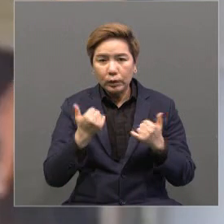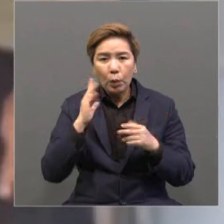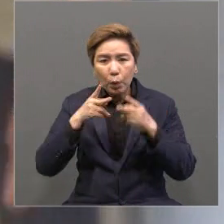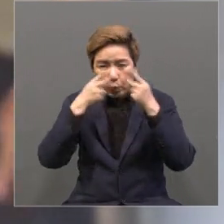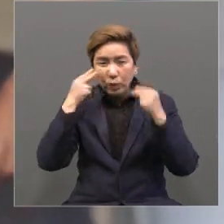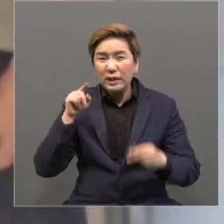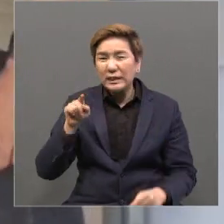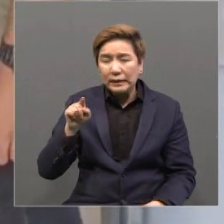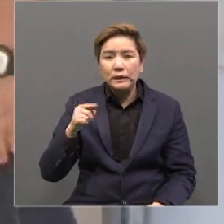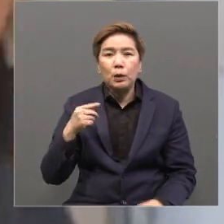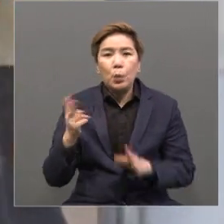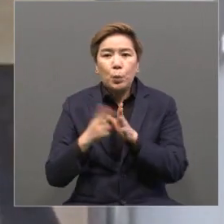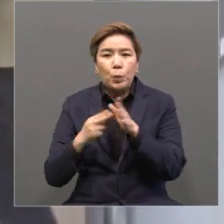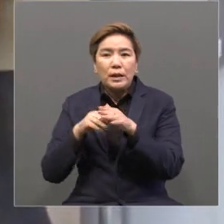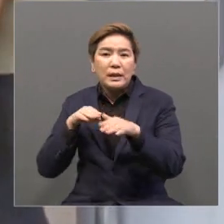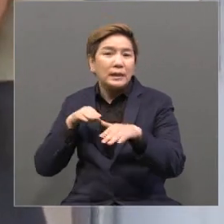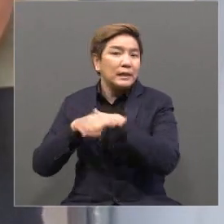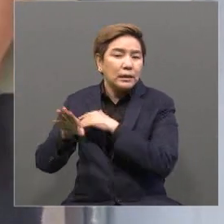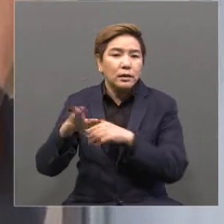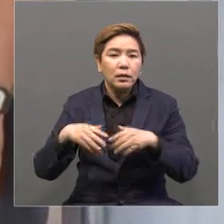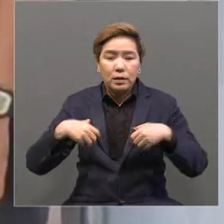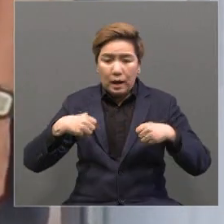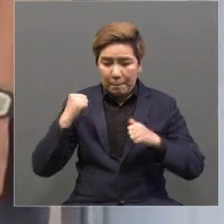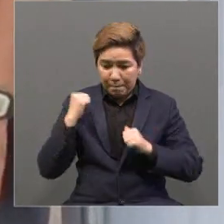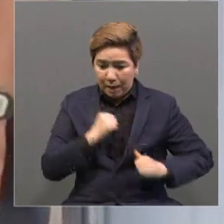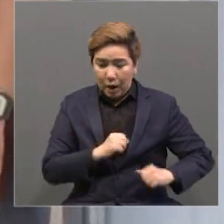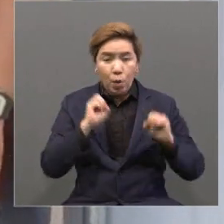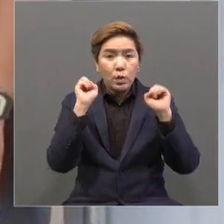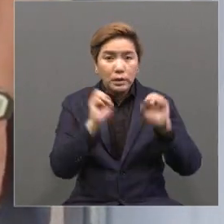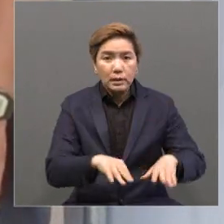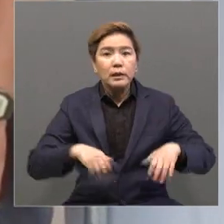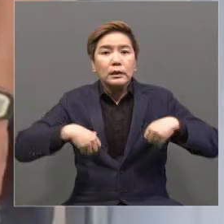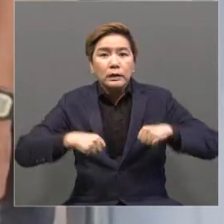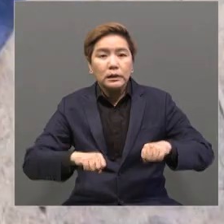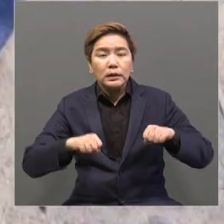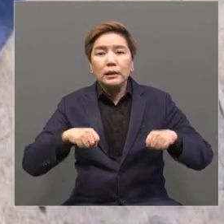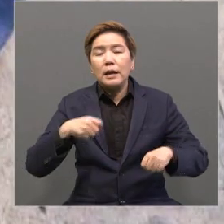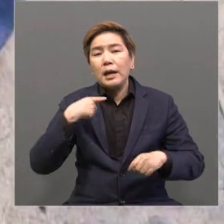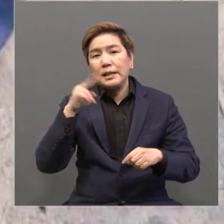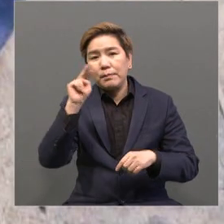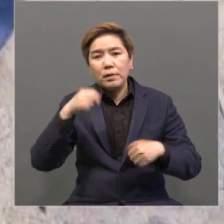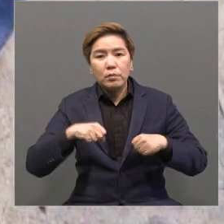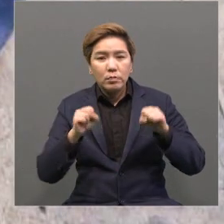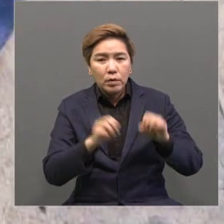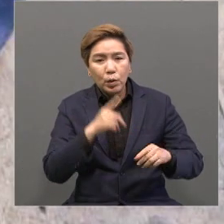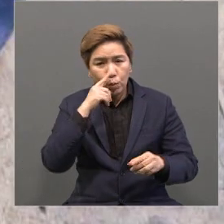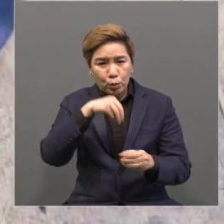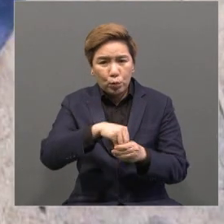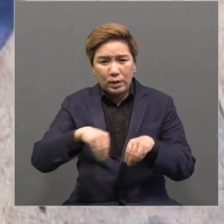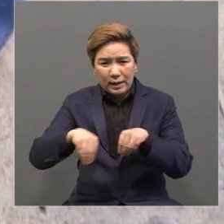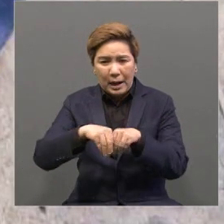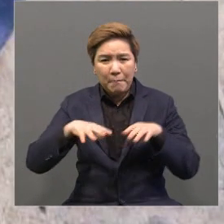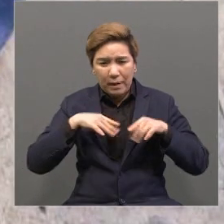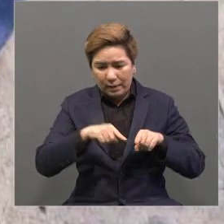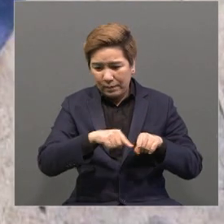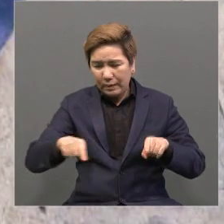โจรแสบปลายนี้เนี่ยวิ่งหนีไปแล้วทิ้งทั้งกระเป๋าทิ้งทั้งรถจักรยานยนต์ HondaClickสีน้ำเงินซึ่งจอดอยู่ห่าง